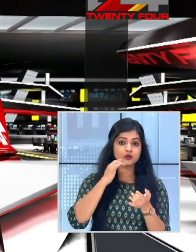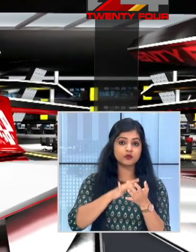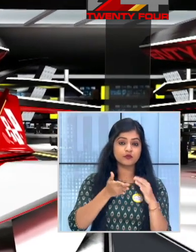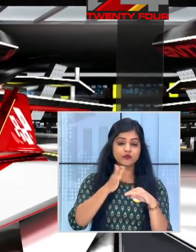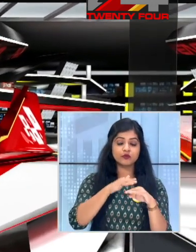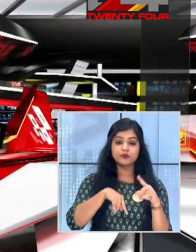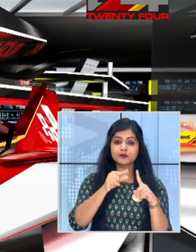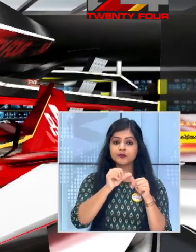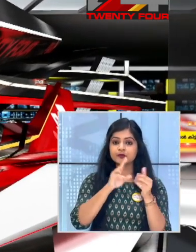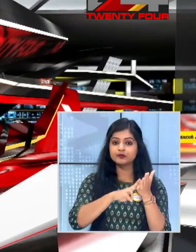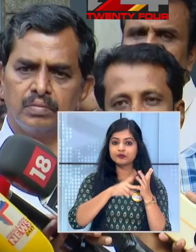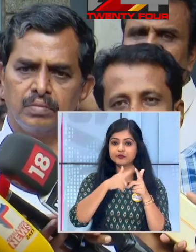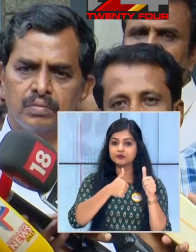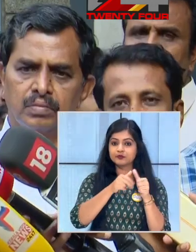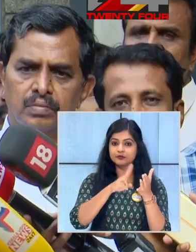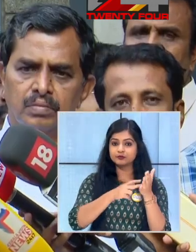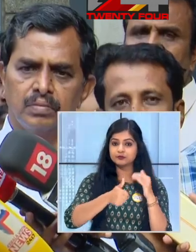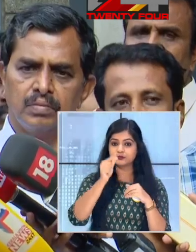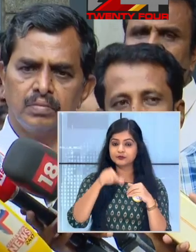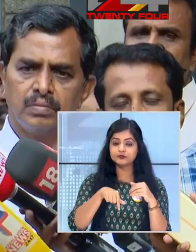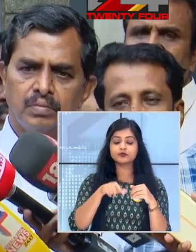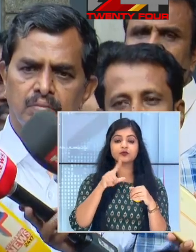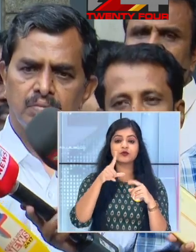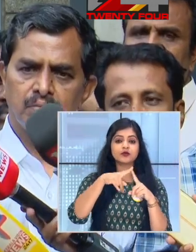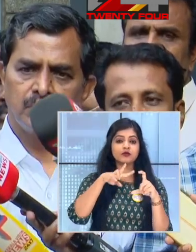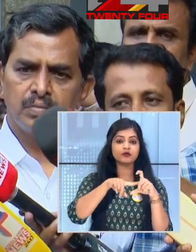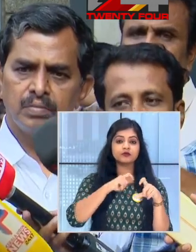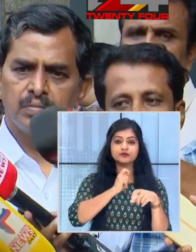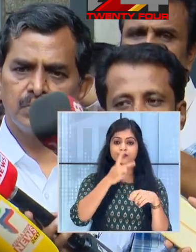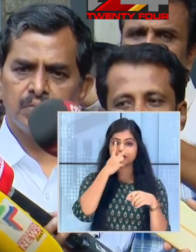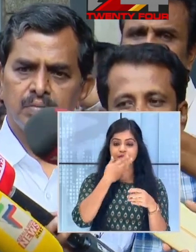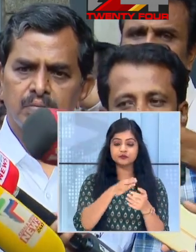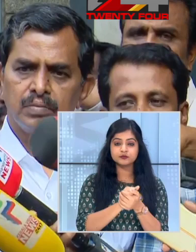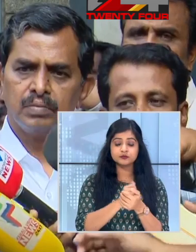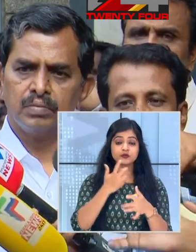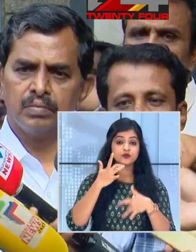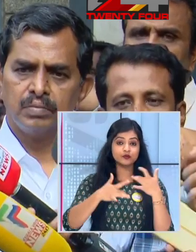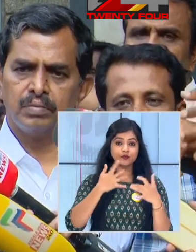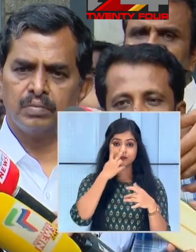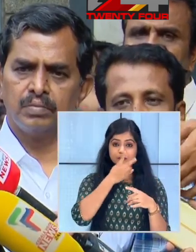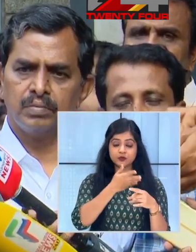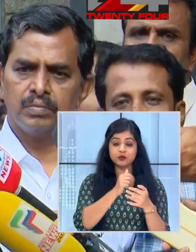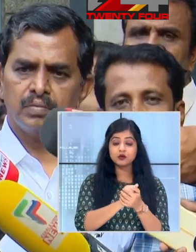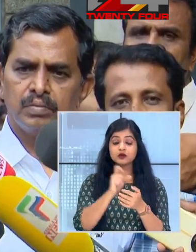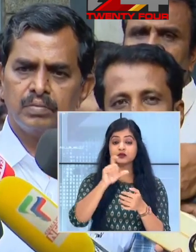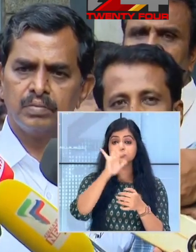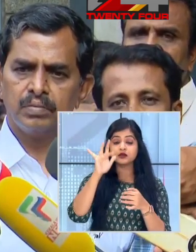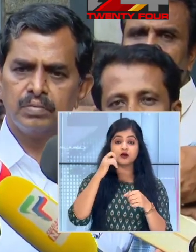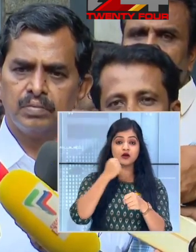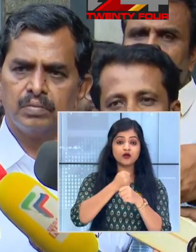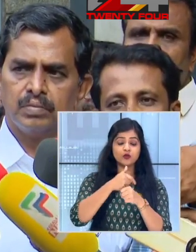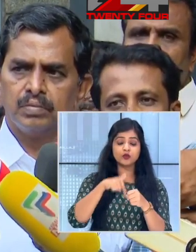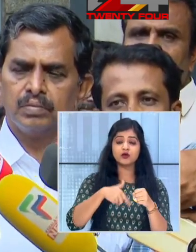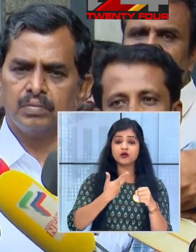സ്ഥാനാർത്ഥി പന്ന്യൻ രവീന്ദ്രൻ മാധ്യമങ്ങളെ കാണും. ഈ വികാരങ്ങളെല്ലാം വെച്ചുകൊണ്ട് കേന്ദ്ര ഭരണാധികാരി വർഗത്തിലെ നയങ്ങൾക്കെതിരായ